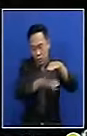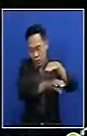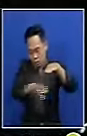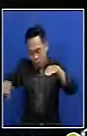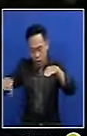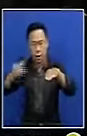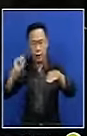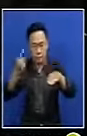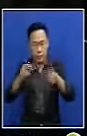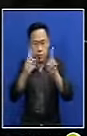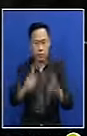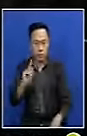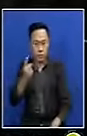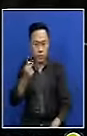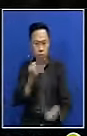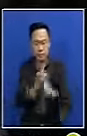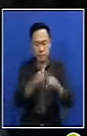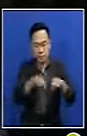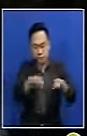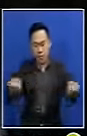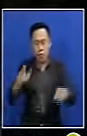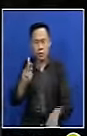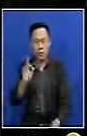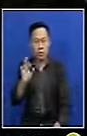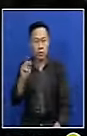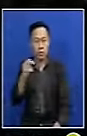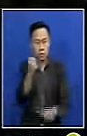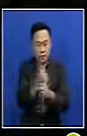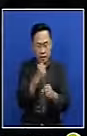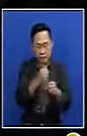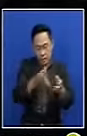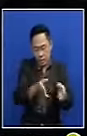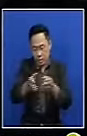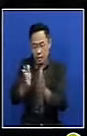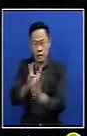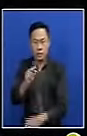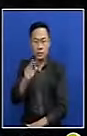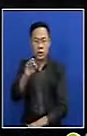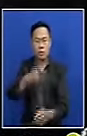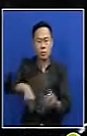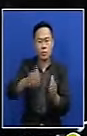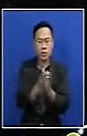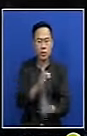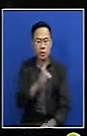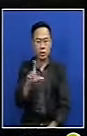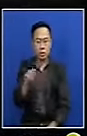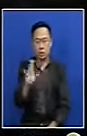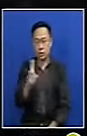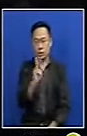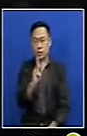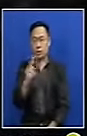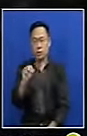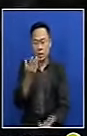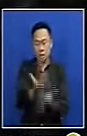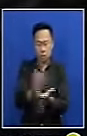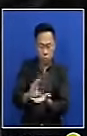ายไฟฟ้าเป็นระบบสายไฟใต้ดินของกฟน.39เส้นทางด้วยกันครับระยะทาง127กิโลเมตร